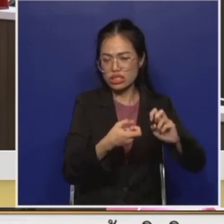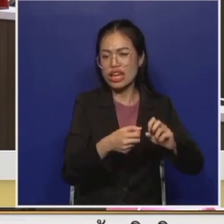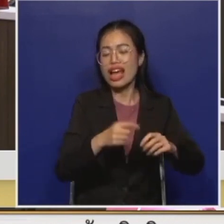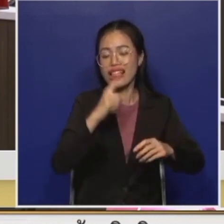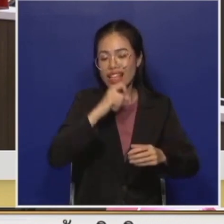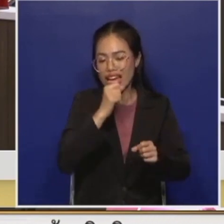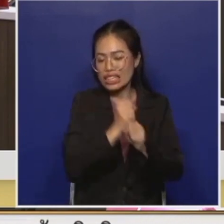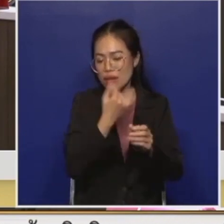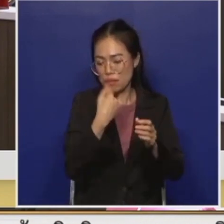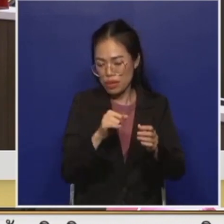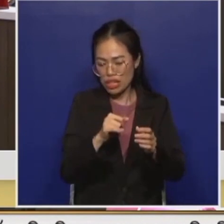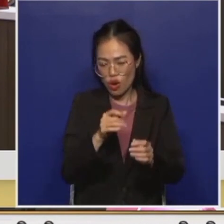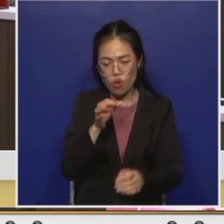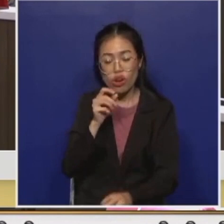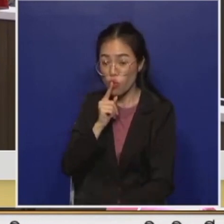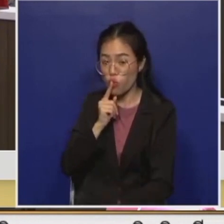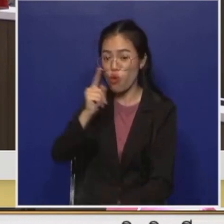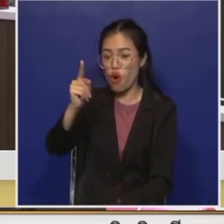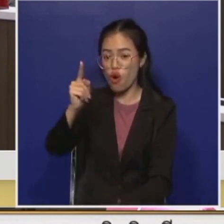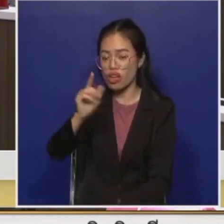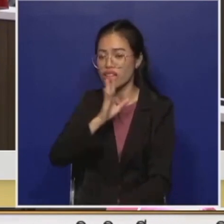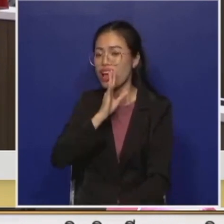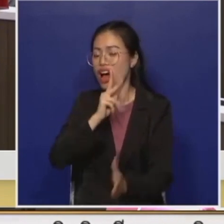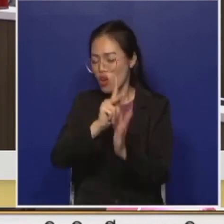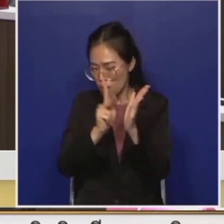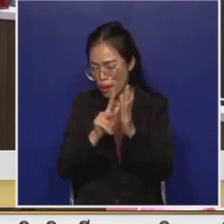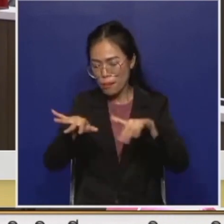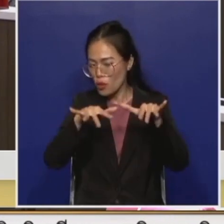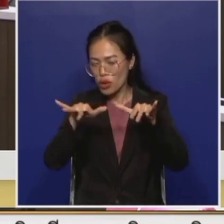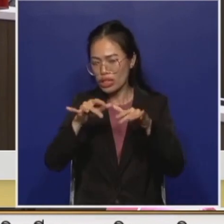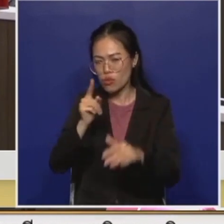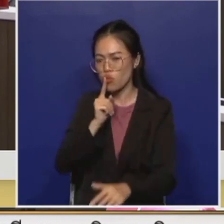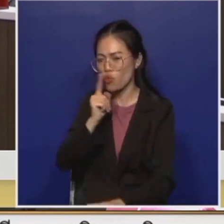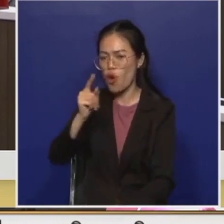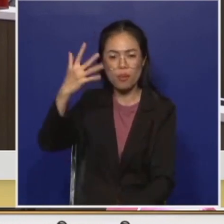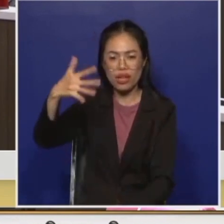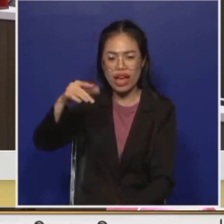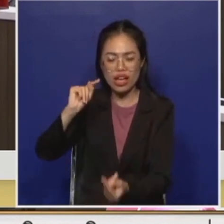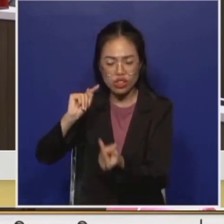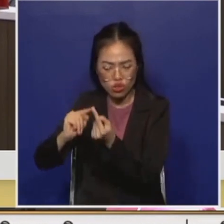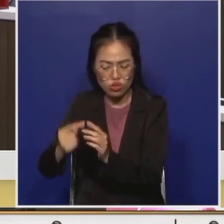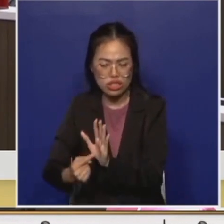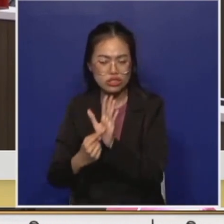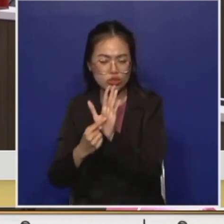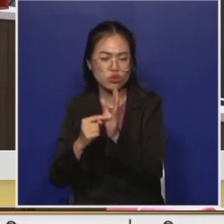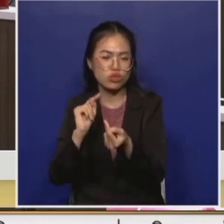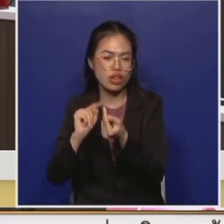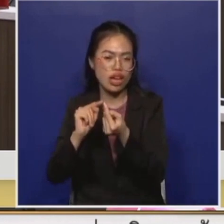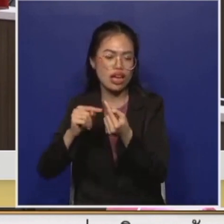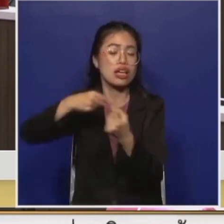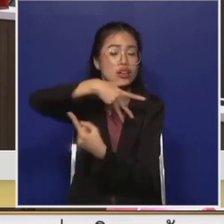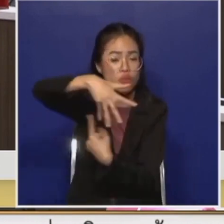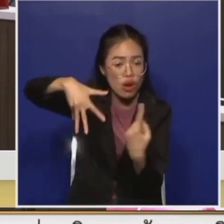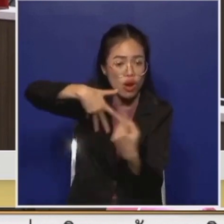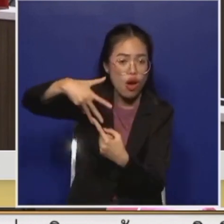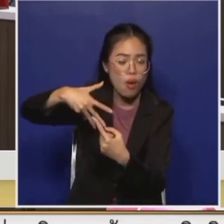ถ้าทานใช้กฎหมายปกติ ไมมใครฟองหอโดยเฉาะท่านอ้างเหตุผลเรองส่งเปนร้อมเรื่องของสุขภาพขมน้ประช